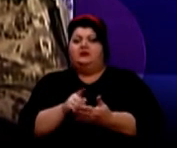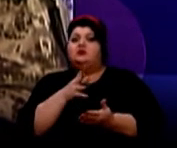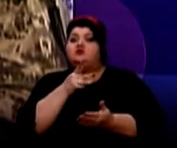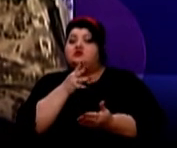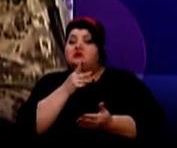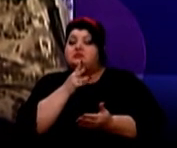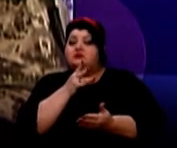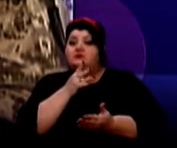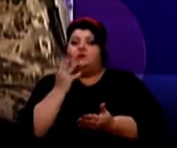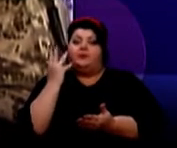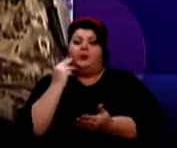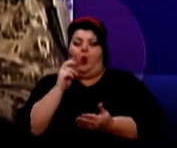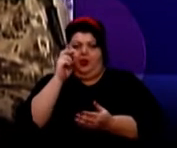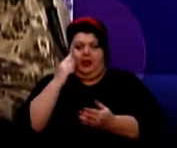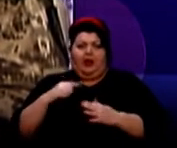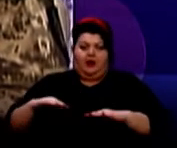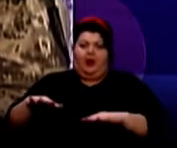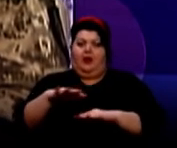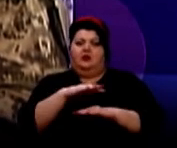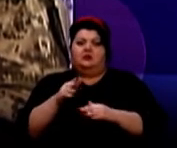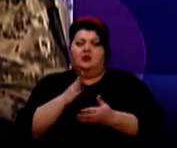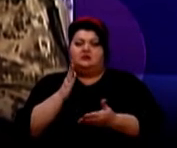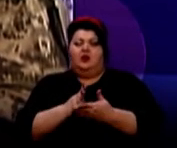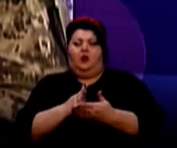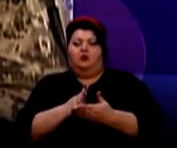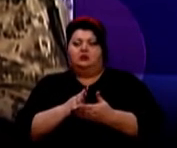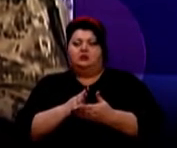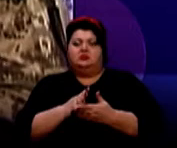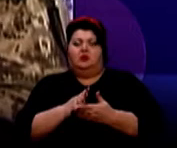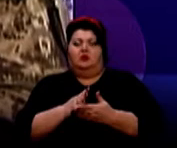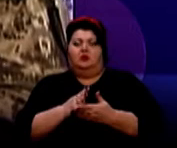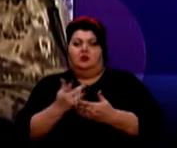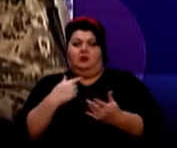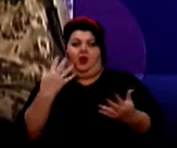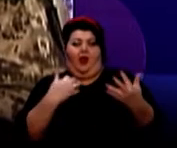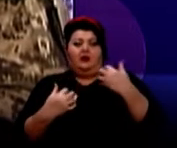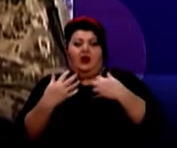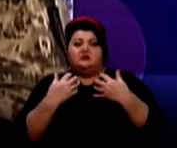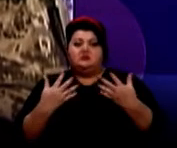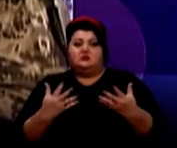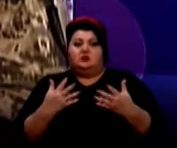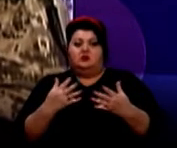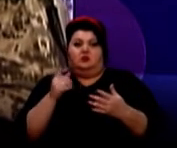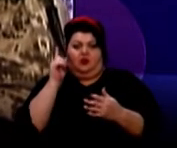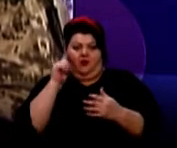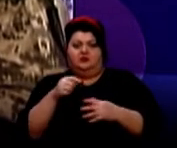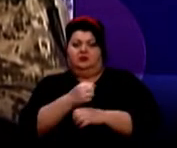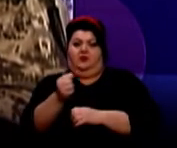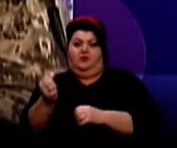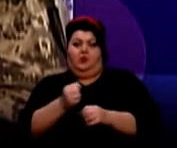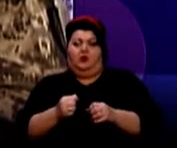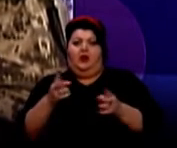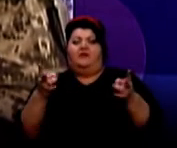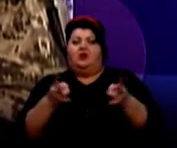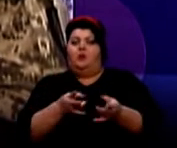коли країна знаходиться, я скажу, під агресією, оволодіти зброєю і в